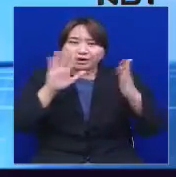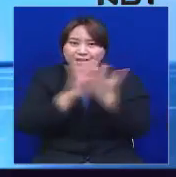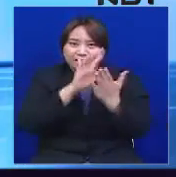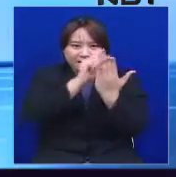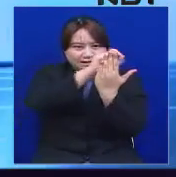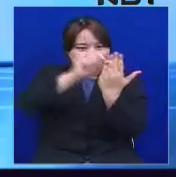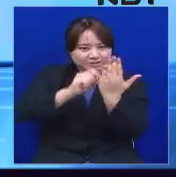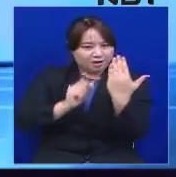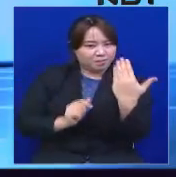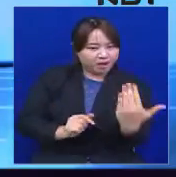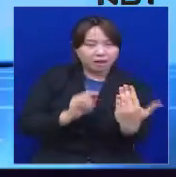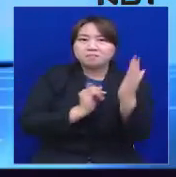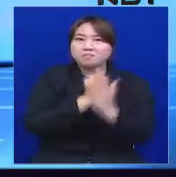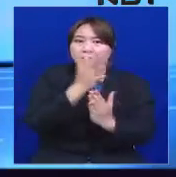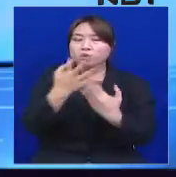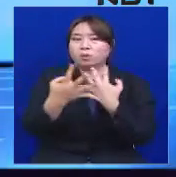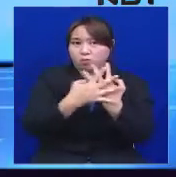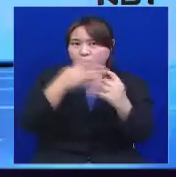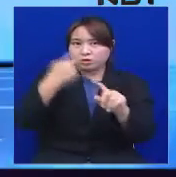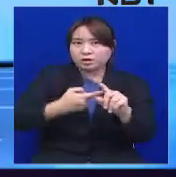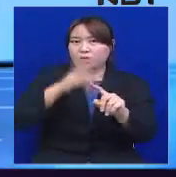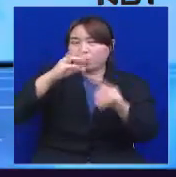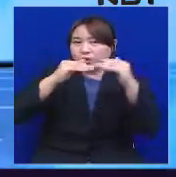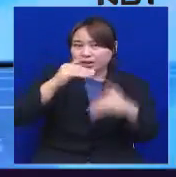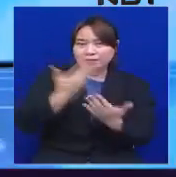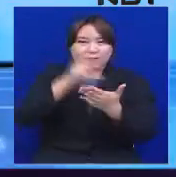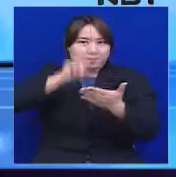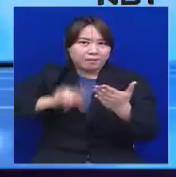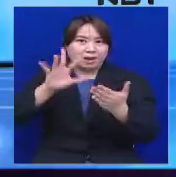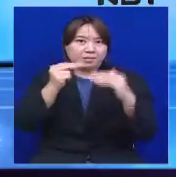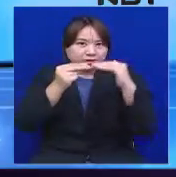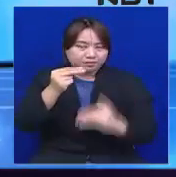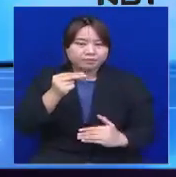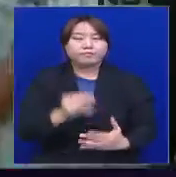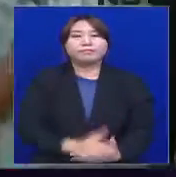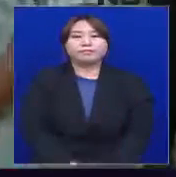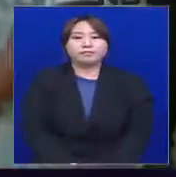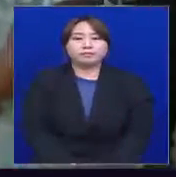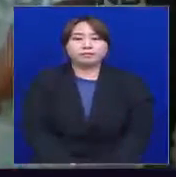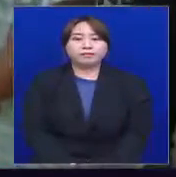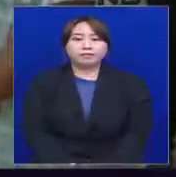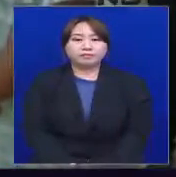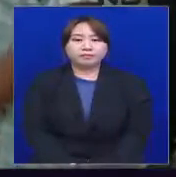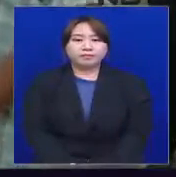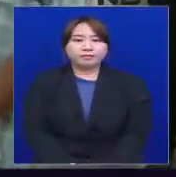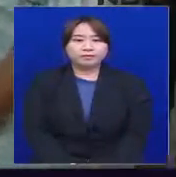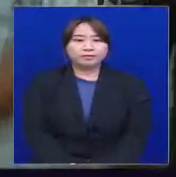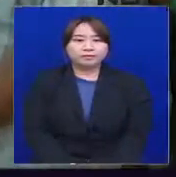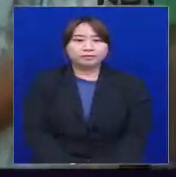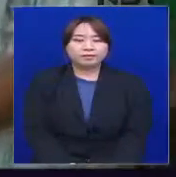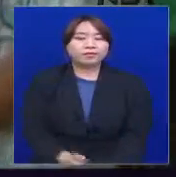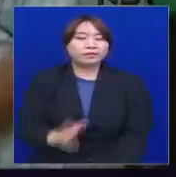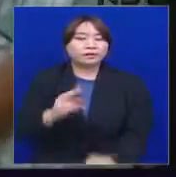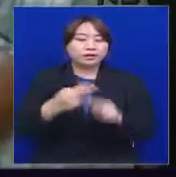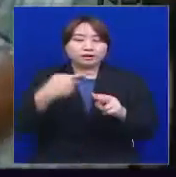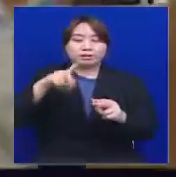ต้องก็มีโทษจำคุกไม่เกิน 6เดือนหรือว่าปรับไม่เกิน 50,000บาทเลยทีเดียวครับหม่อมหลวง